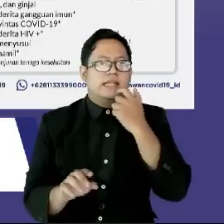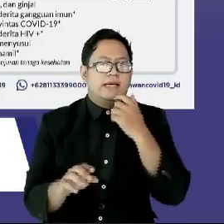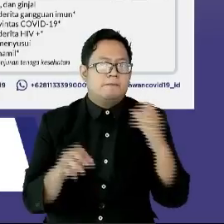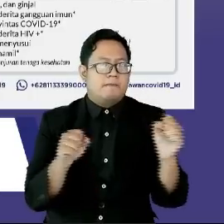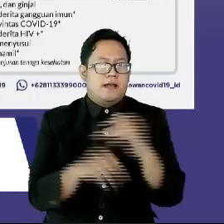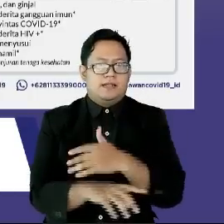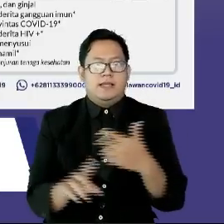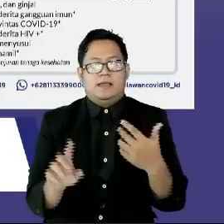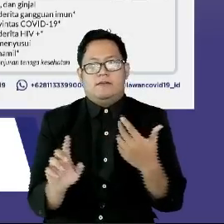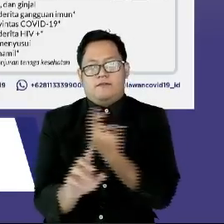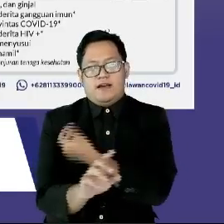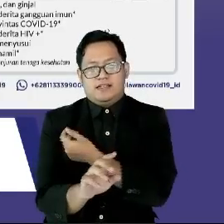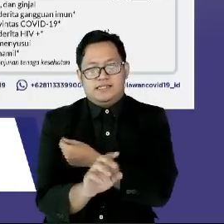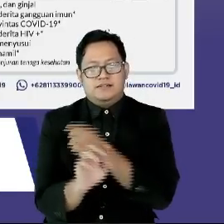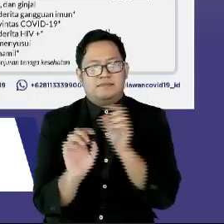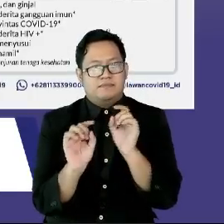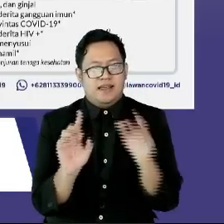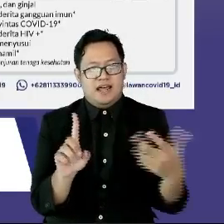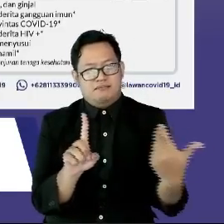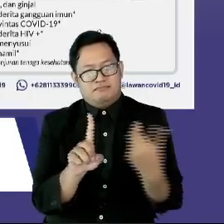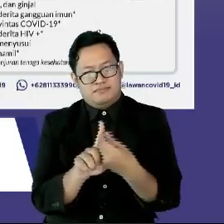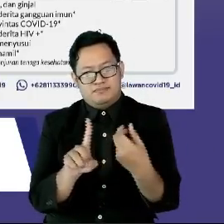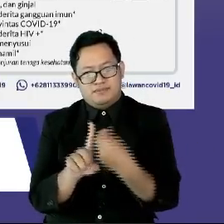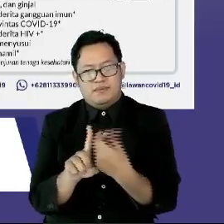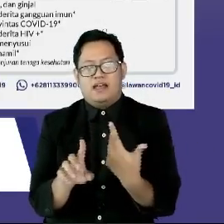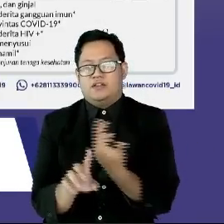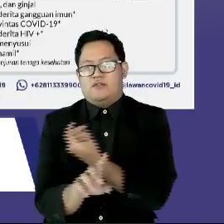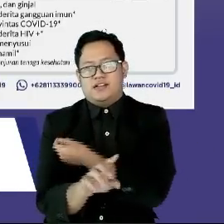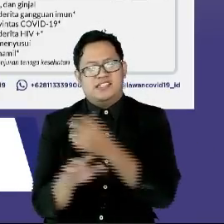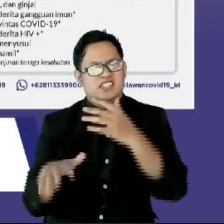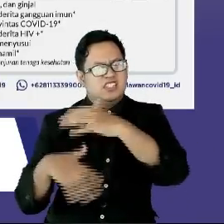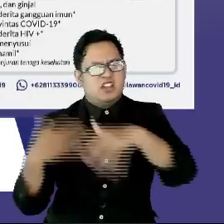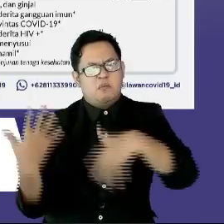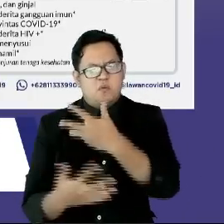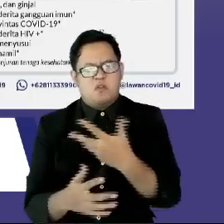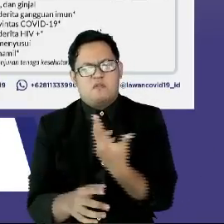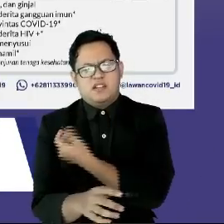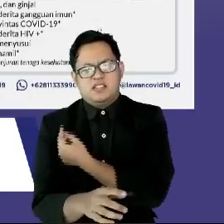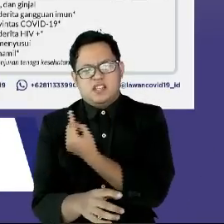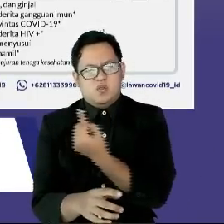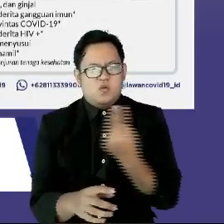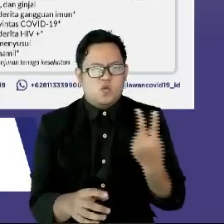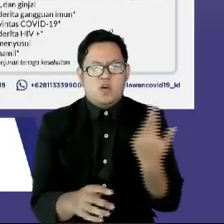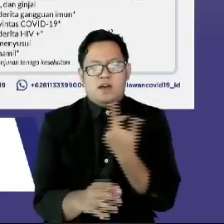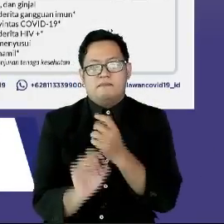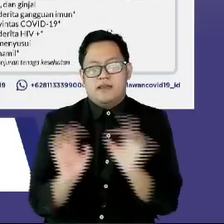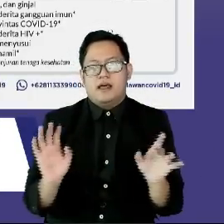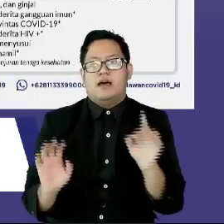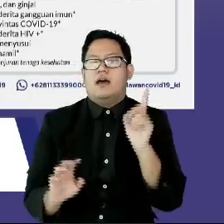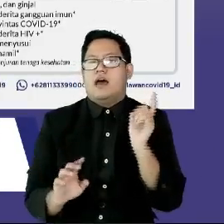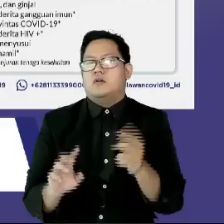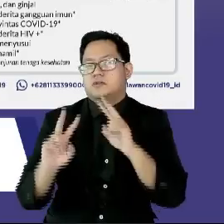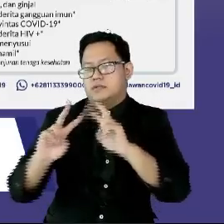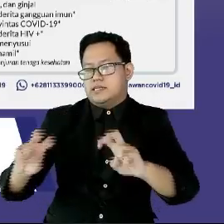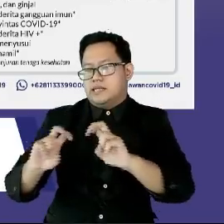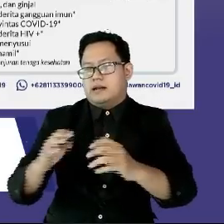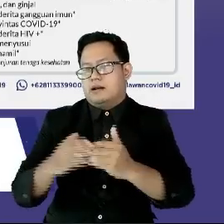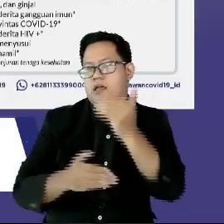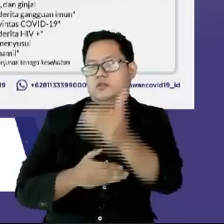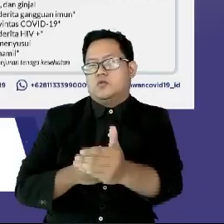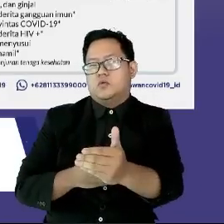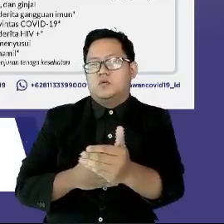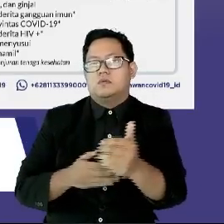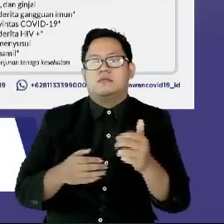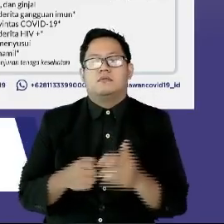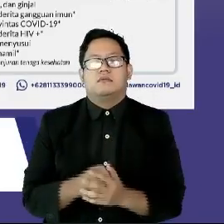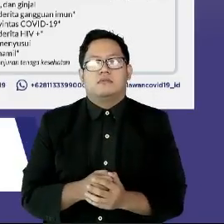vaksin yang berbeda pada satu orang atau mixing vaksin, harus dilakukan berdasarkan studi lanjutan. Sejauh